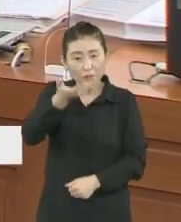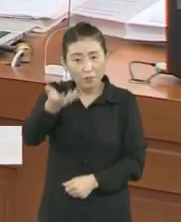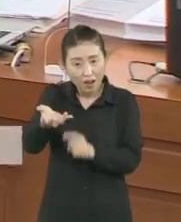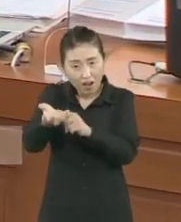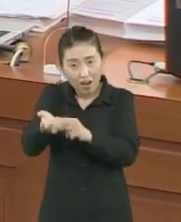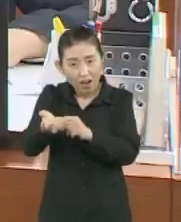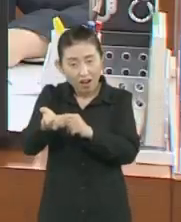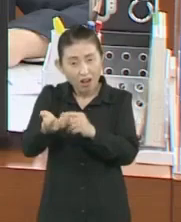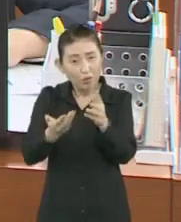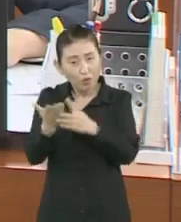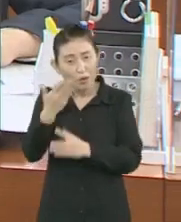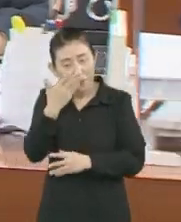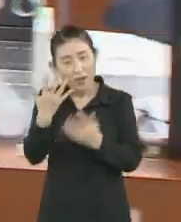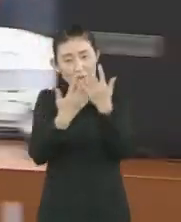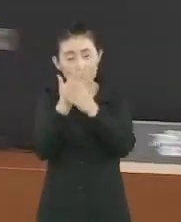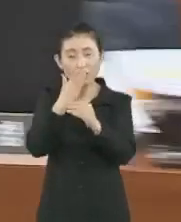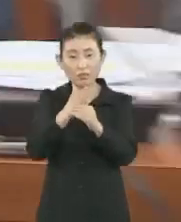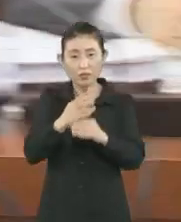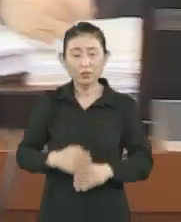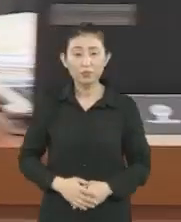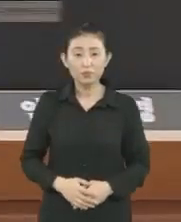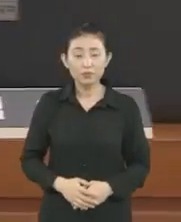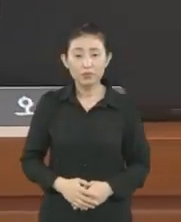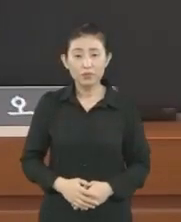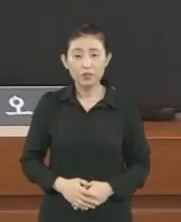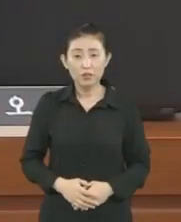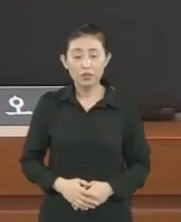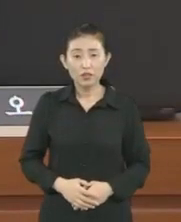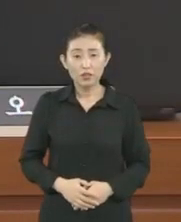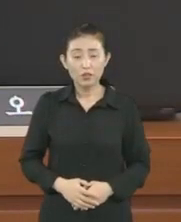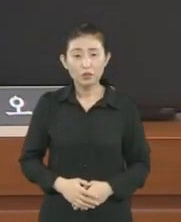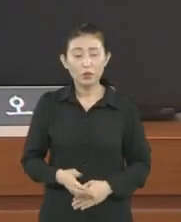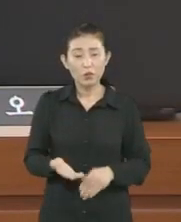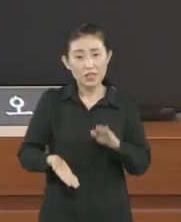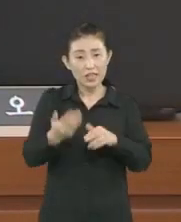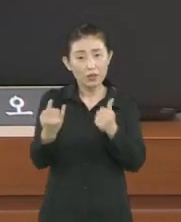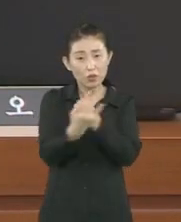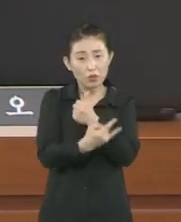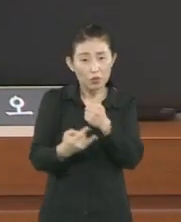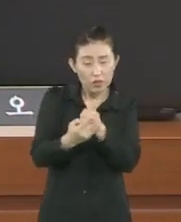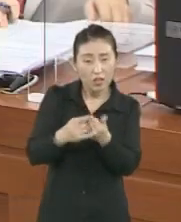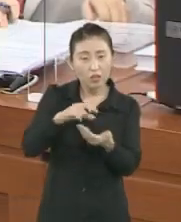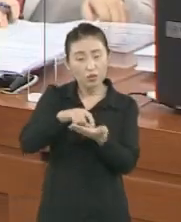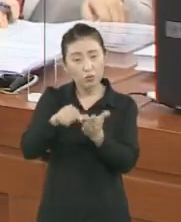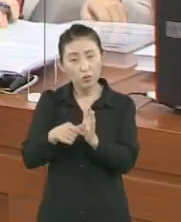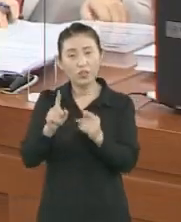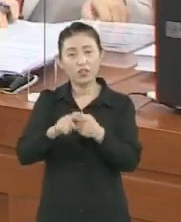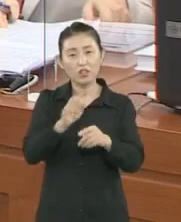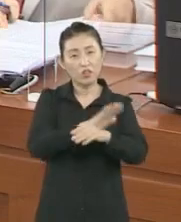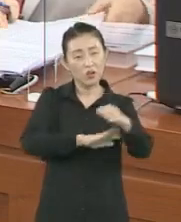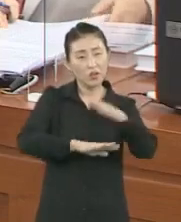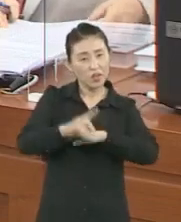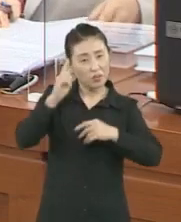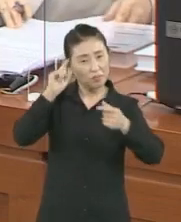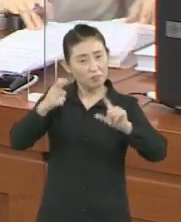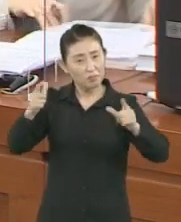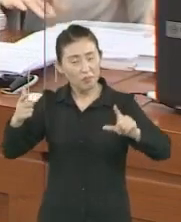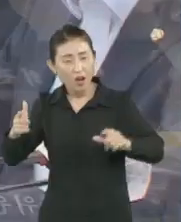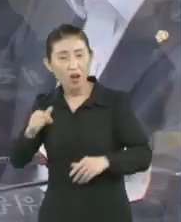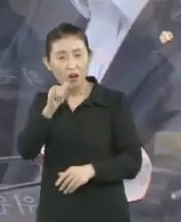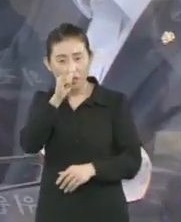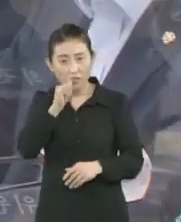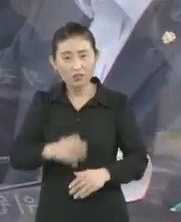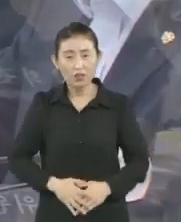아직 불투명합니다. 또 국회 세종의사당에 둘 국회 상임위 규모를 어떻게 할지를 놓고 여야 간 이견이 생길 수도